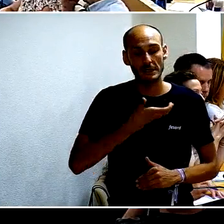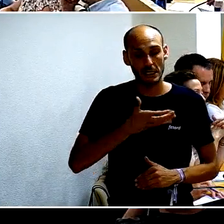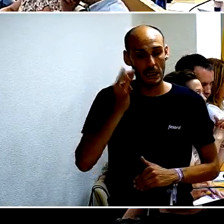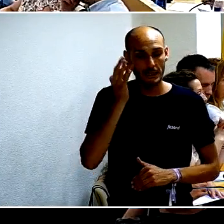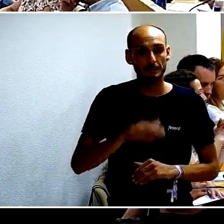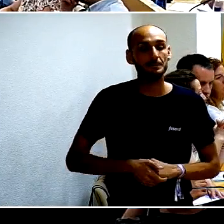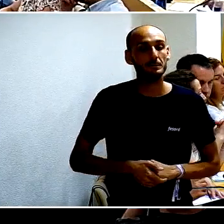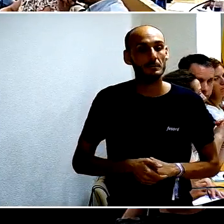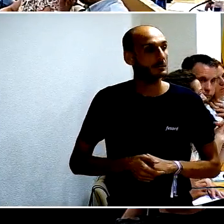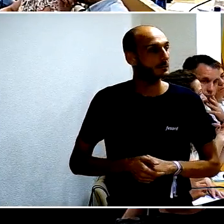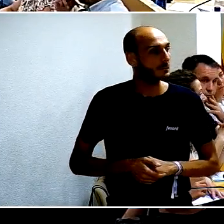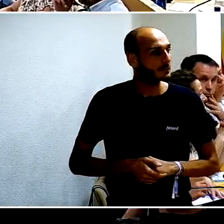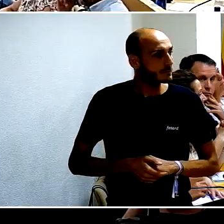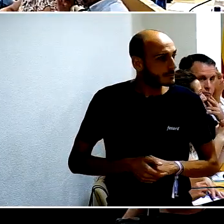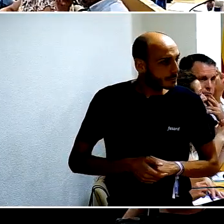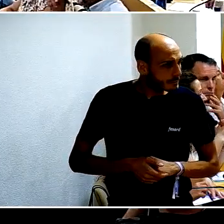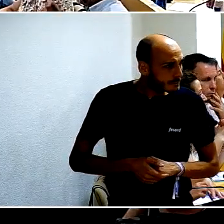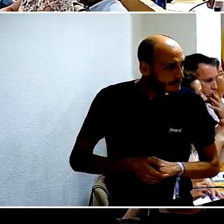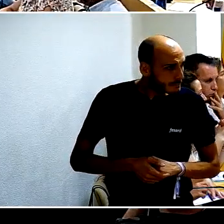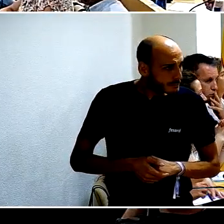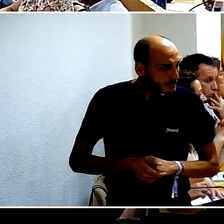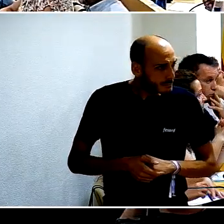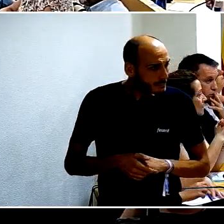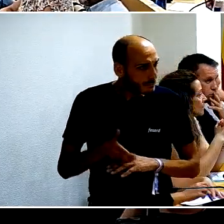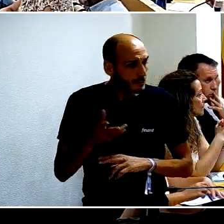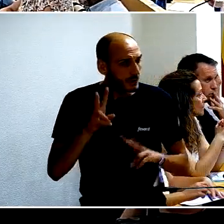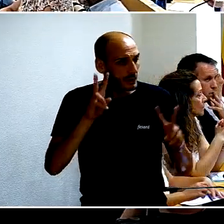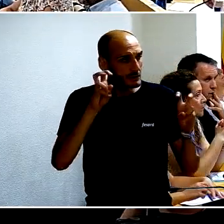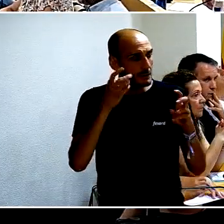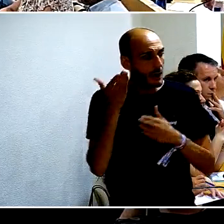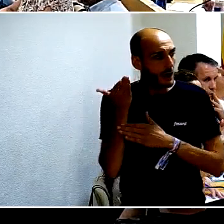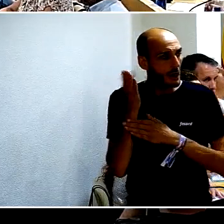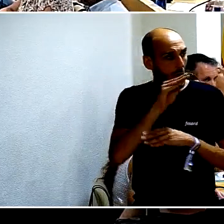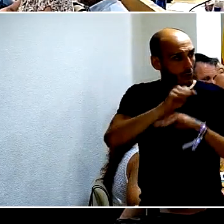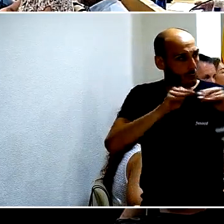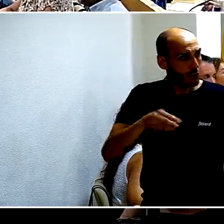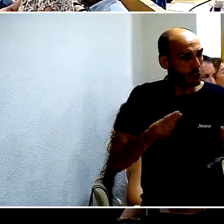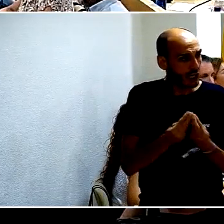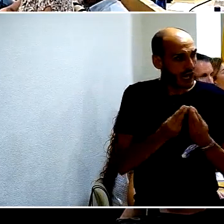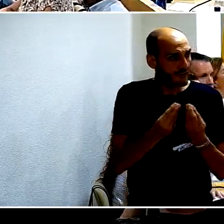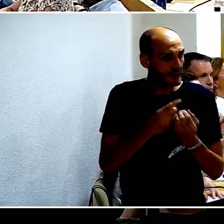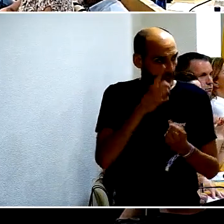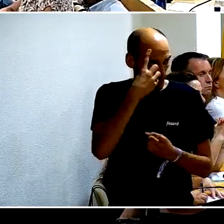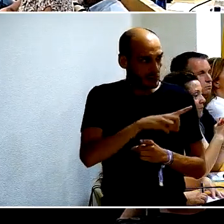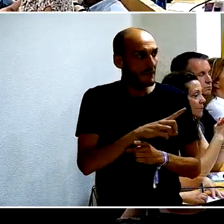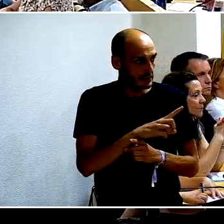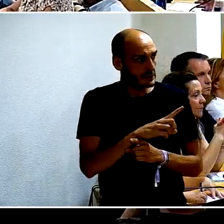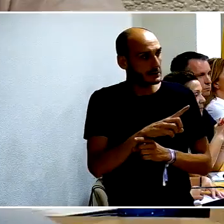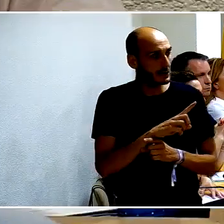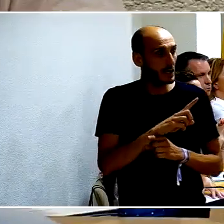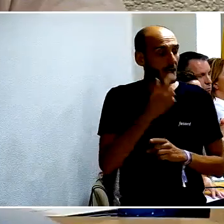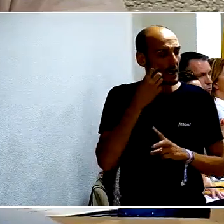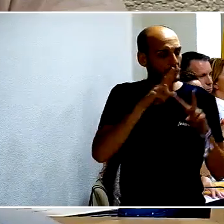No puc estar present a la mesa de negociació per un error en la fecha de la convocatòria, que ustedes saben. No obstante, y después de hacer las oportunas